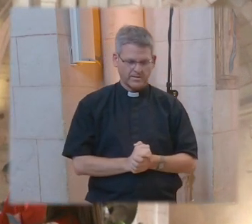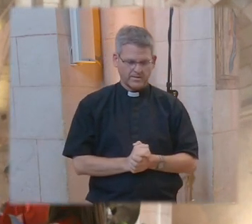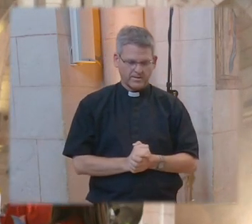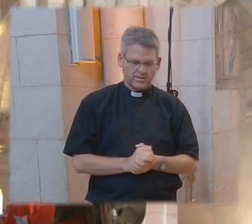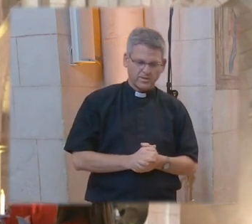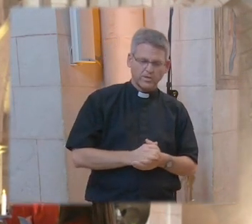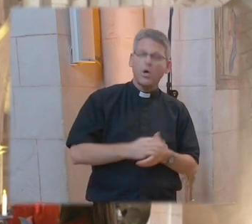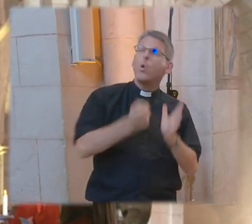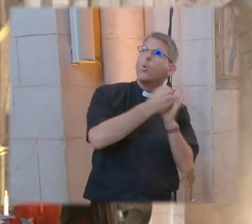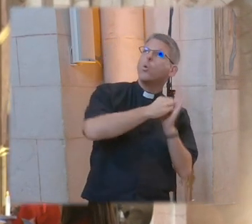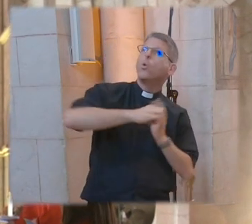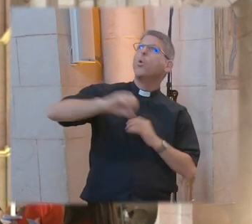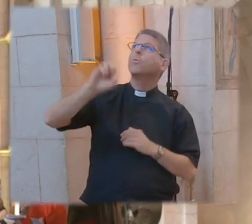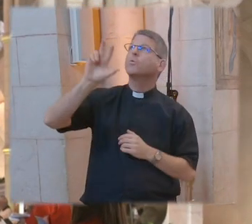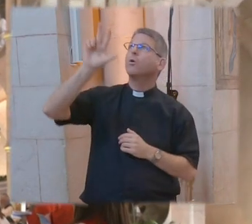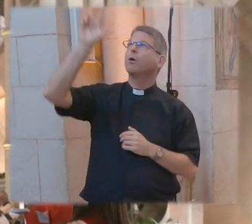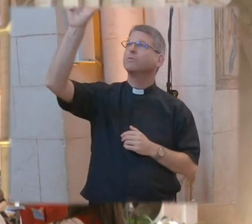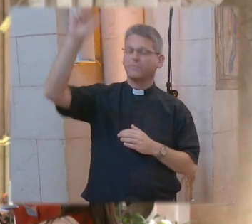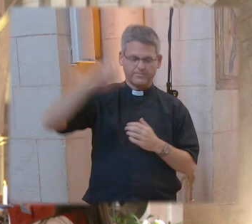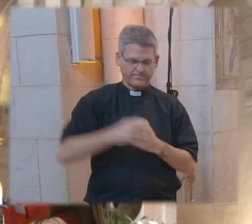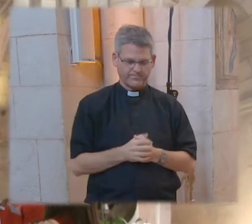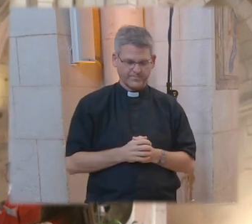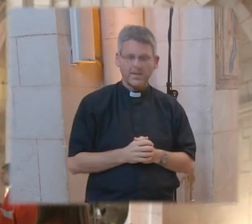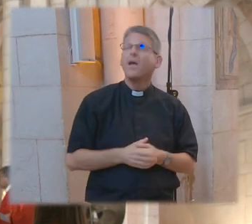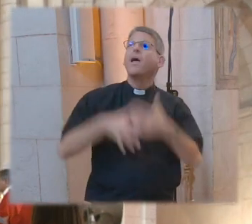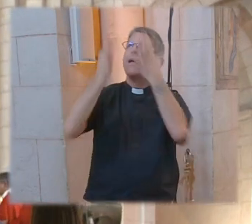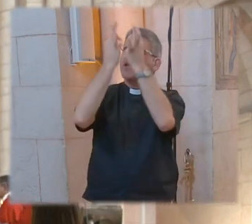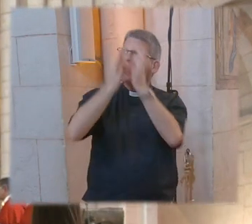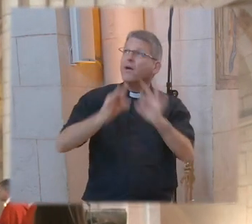ein Reliquiar verbleibende Reste.